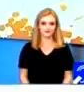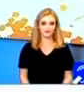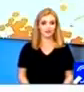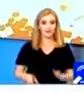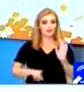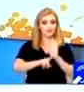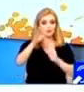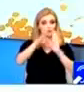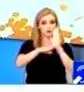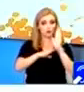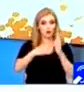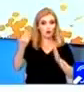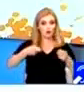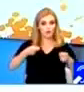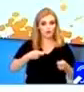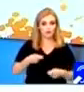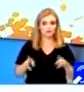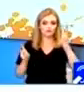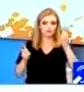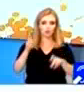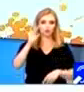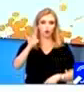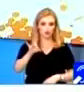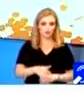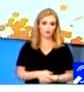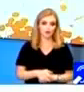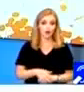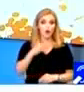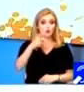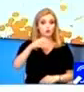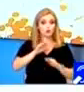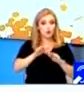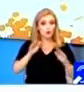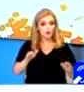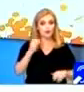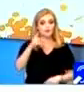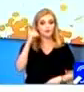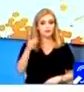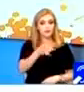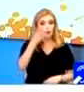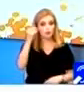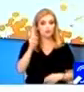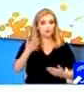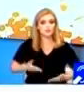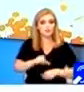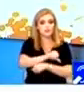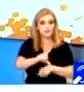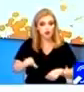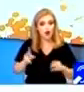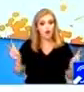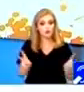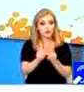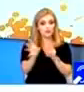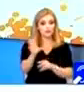S-a dat startul programului guvernamental DOR, ediția 2018. 100 de copii și tineri din Republica Moldova și din diaspora se vor întâlni într-o